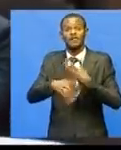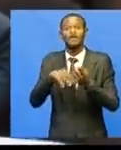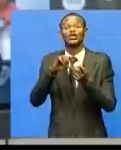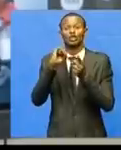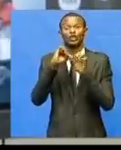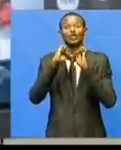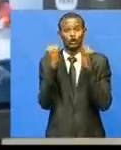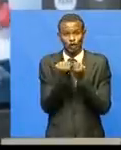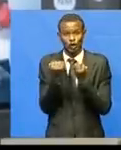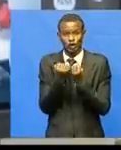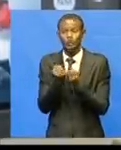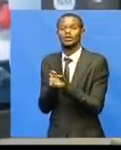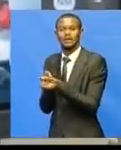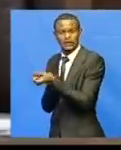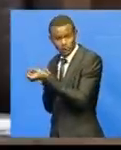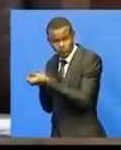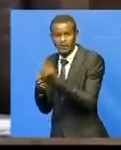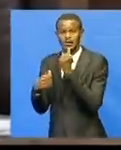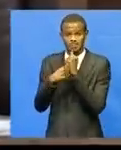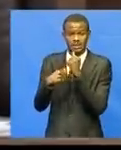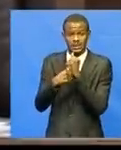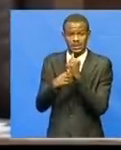du gouvernement aux populations affectées.